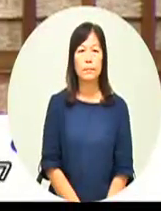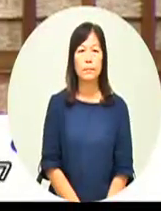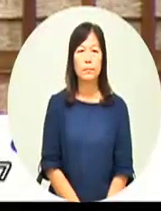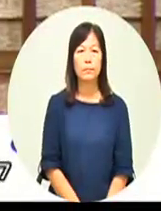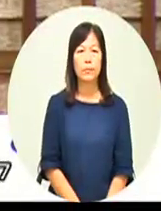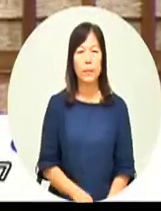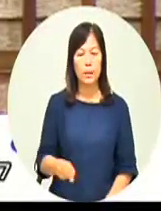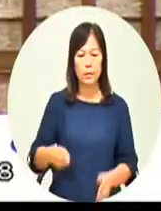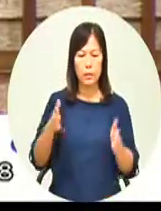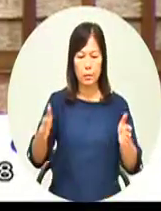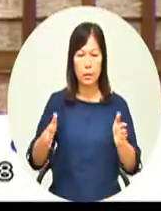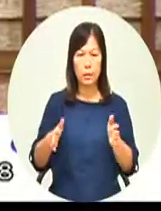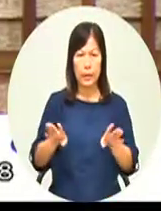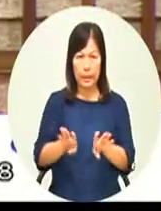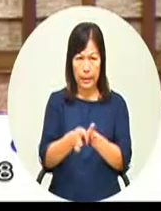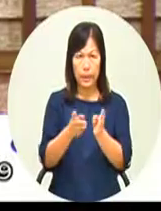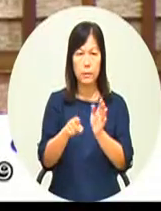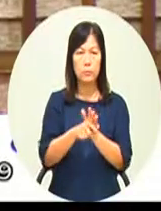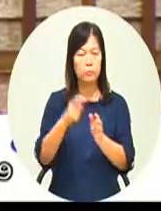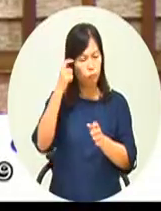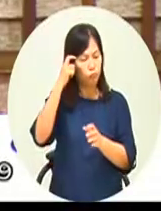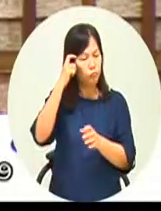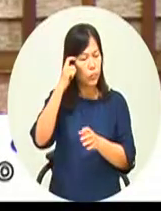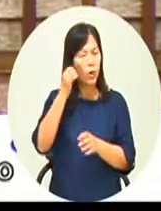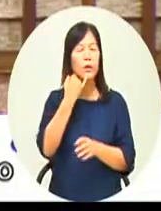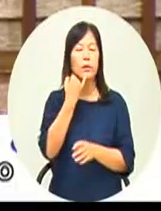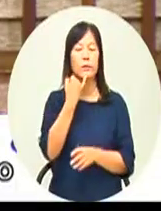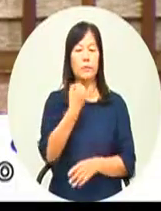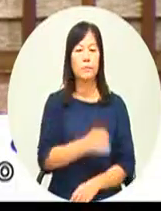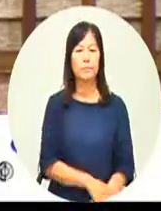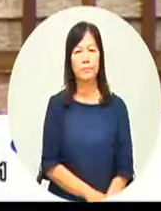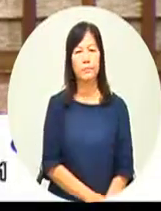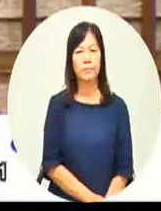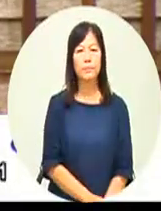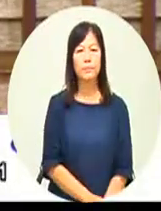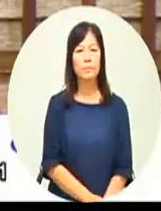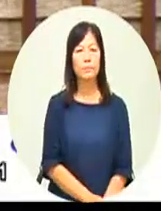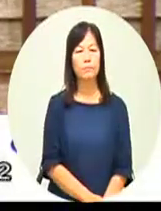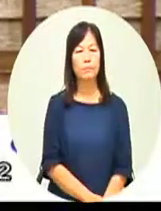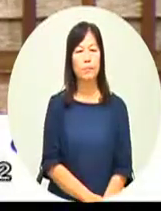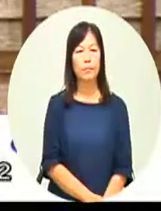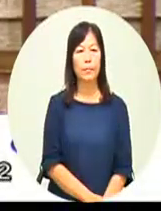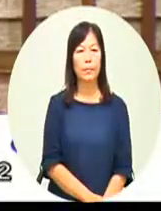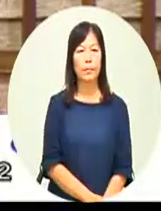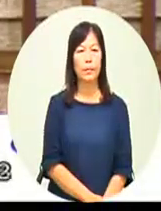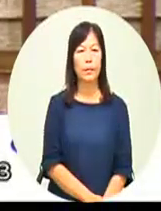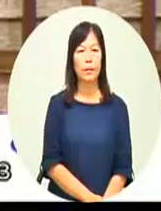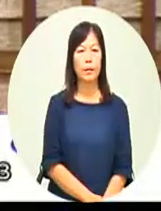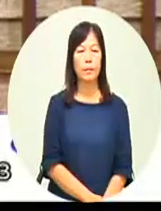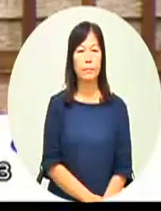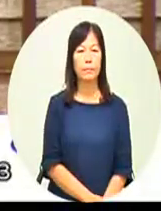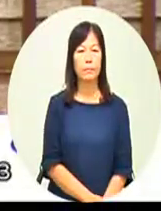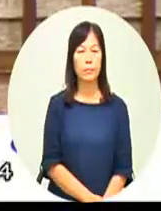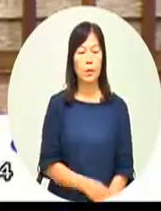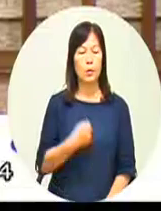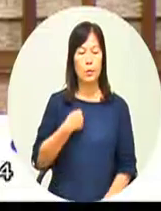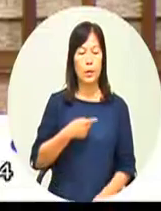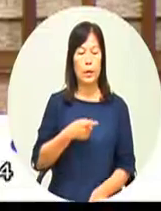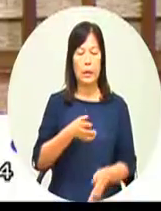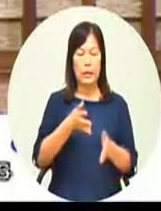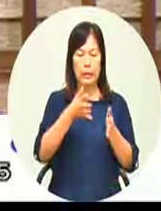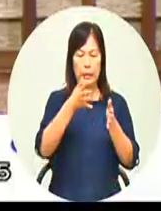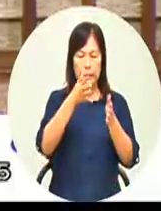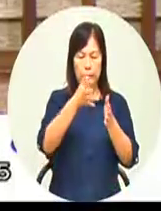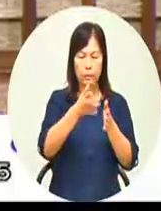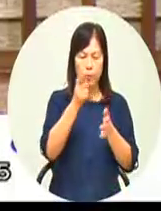这一段的通车也是可以预期的哈。那首先我先针对比较偏乡